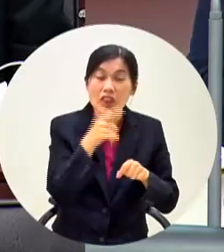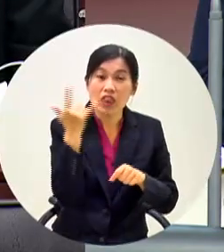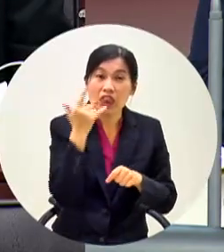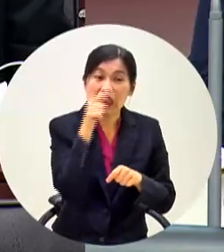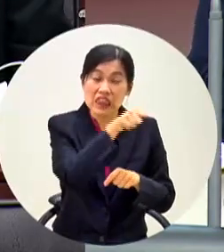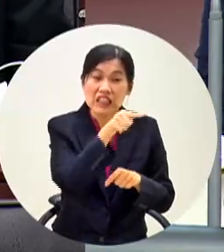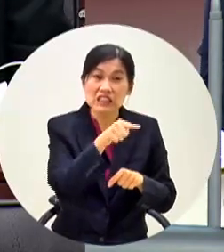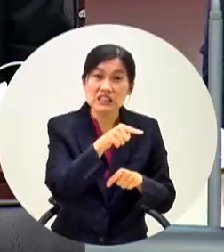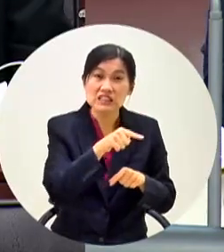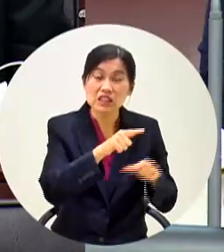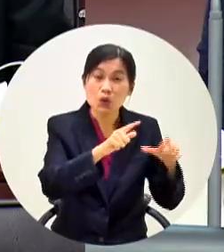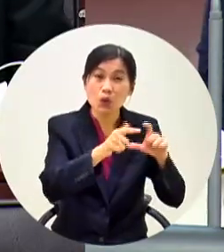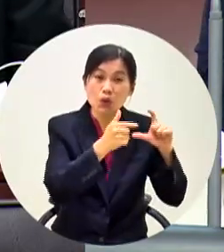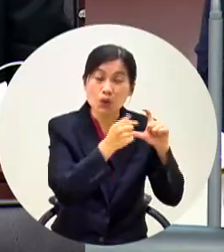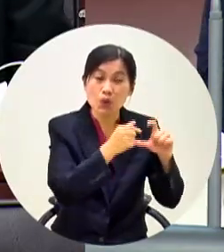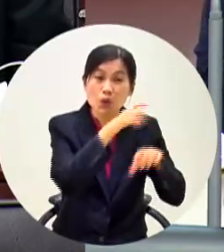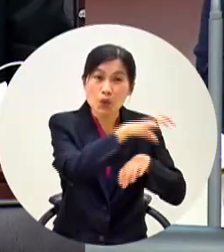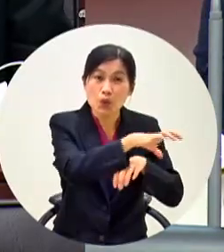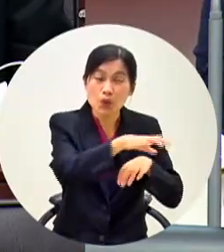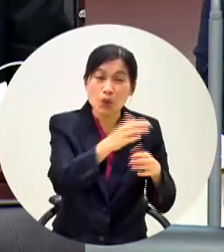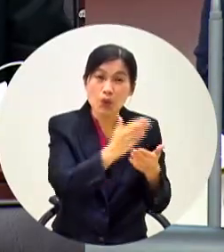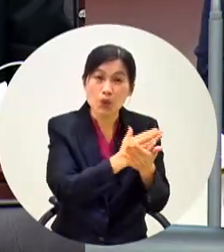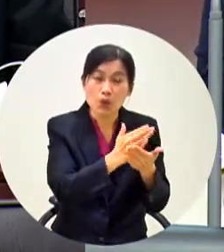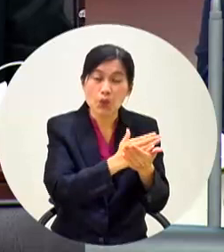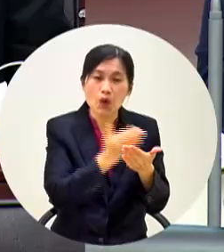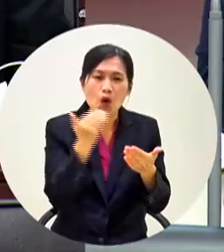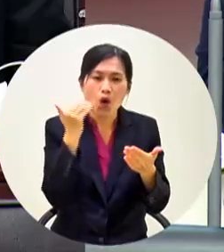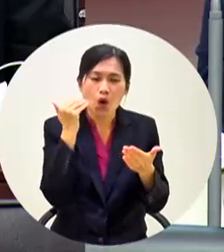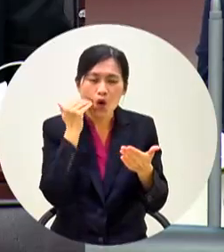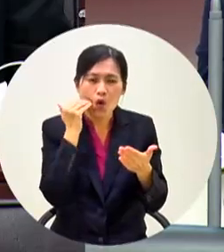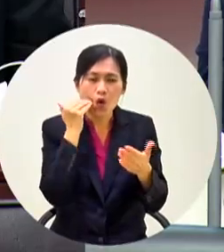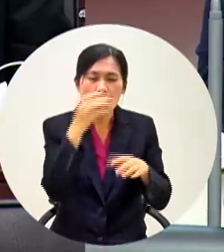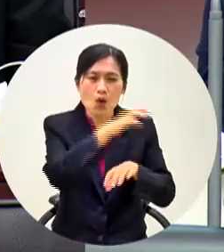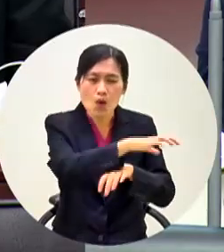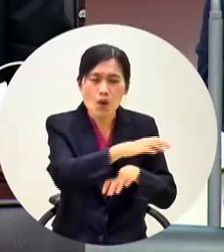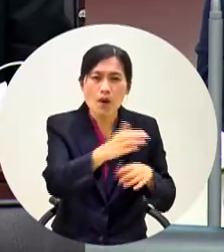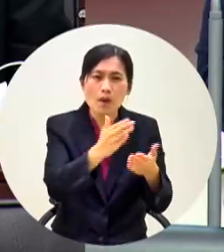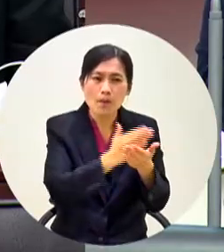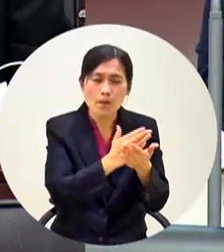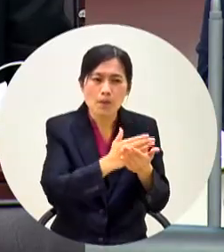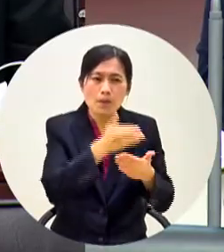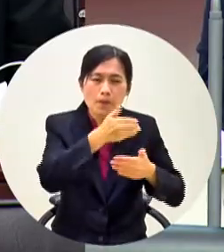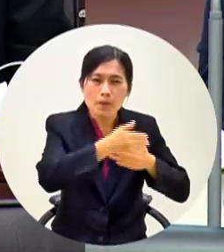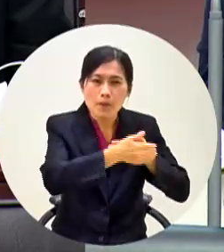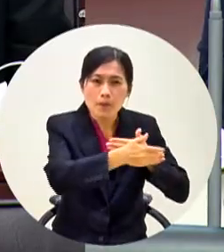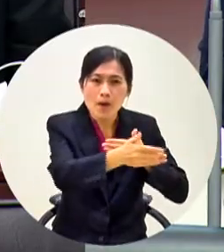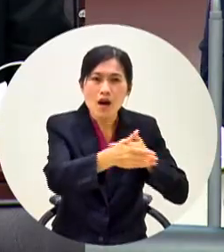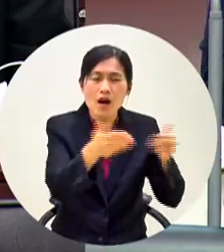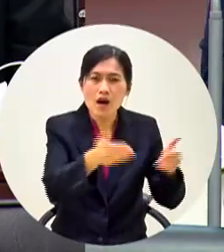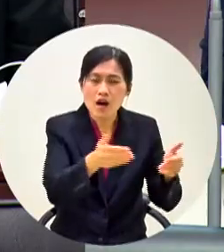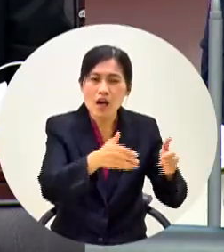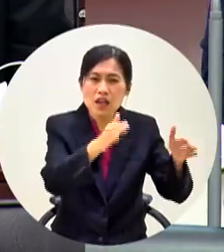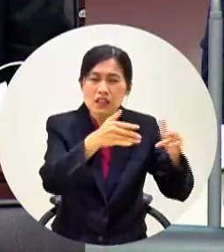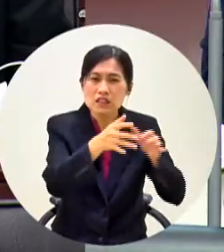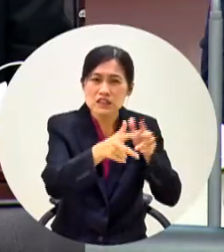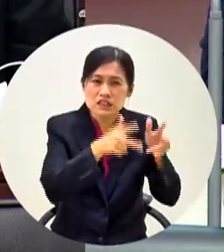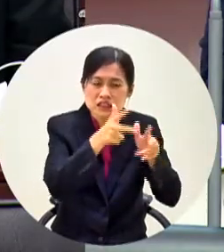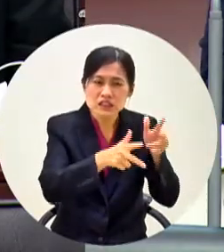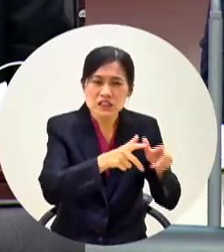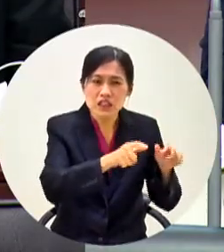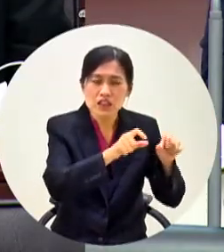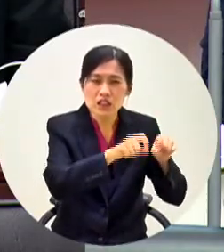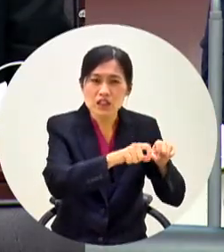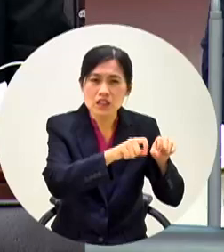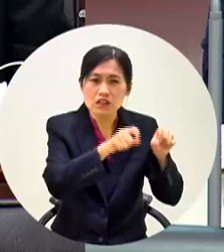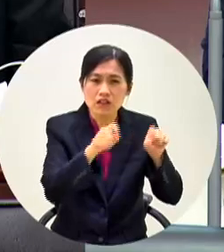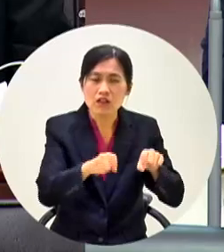济园区的环评。 我的意思是说，假如在环评的程序或者其他建厂的程序、招商的程序有所延宕，那是中央的权